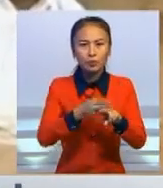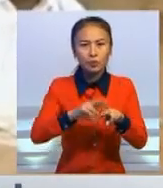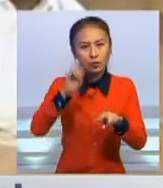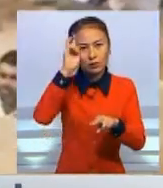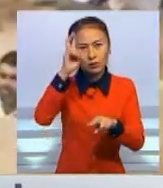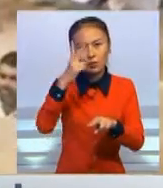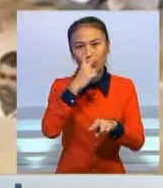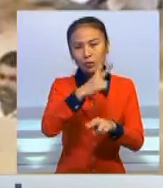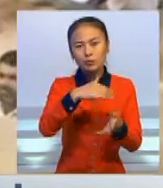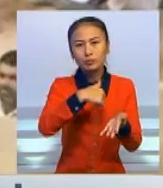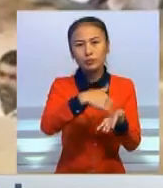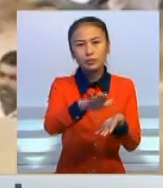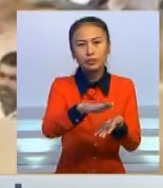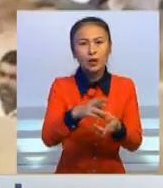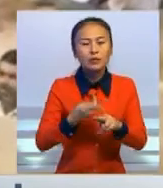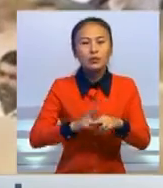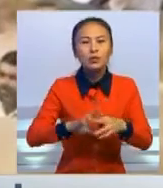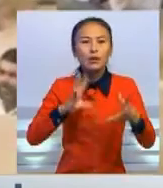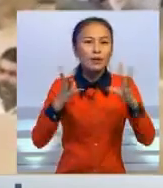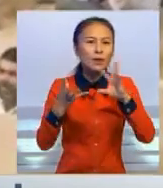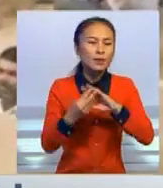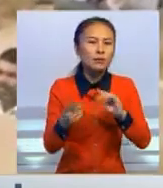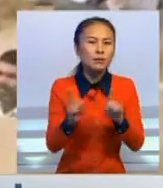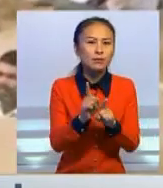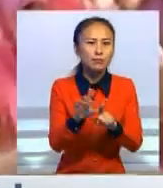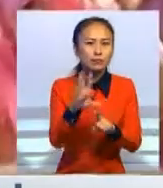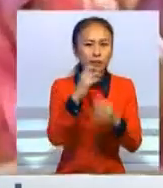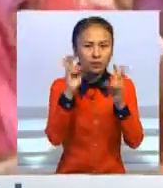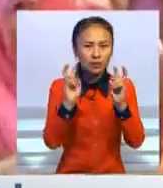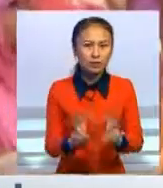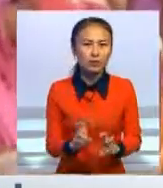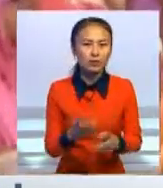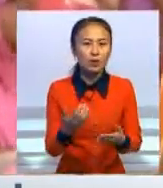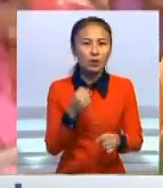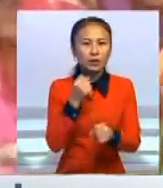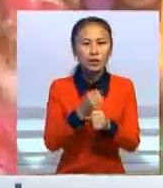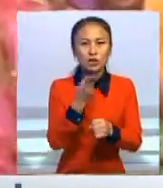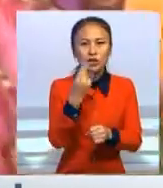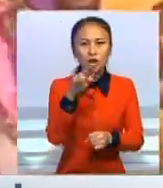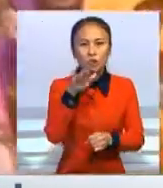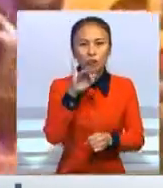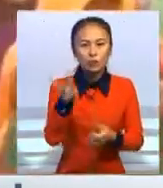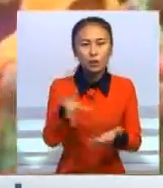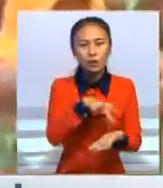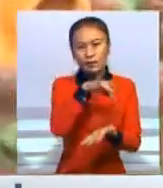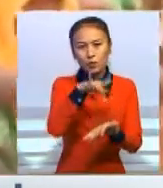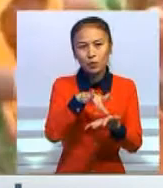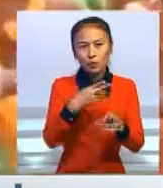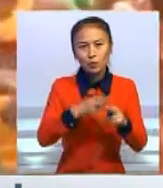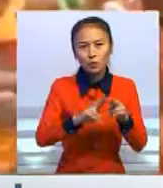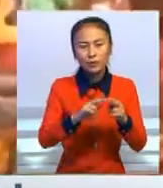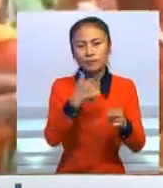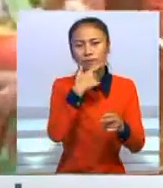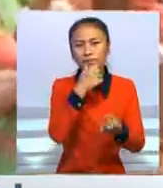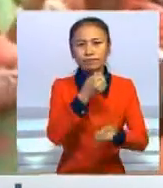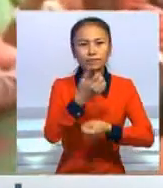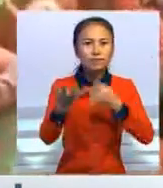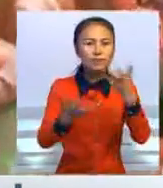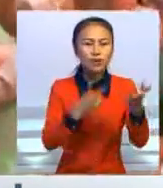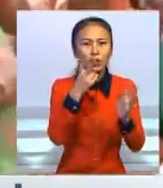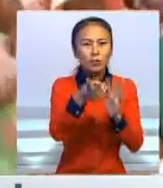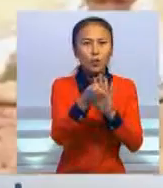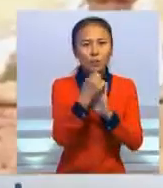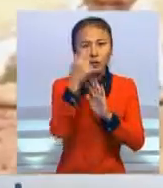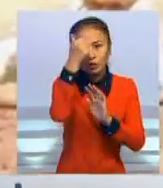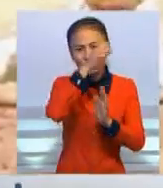Бірақ үкімет өкілдері бой көрсетпеген. Енді диқандар амалсыз осында әрекетке барып отырып. Айта кетейік, Джайпур қаласын көркейту үшін жергілікті